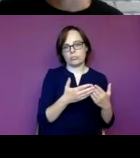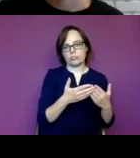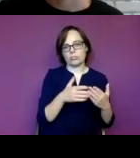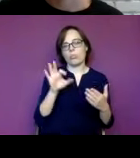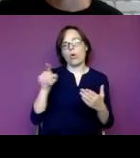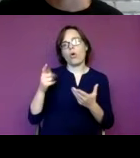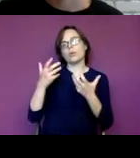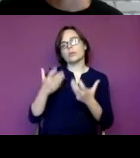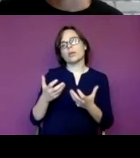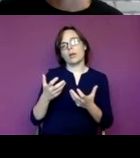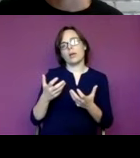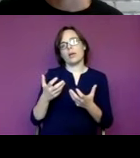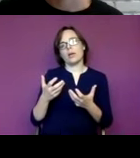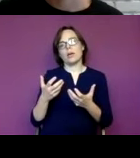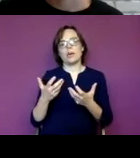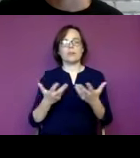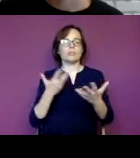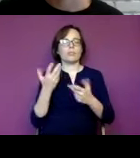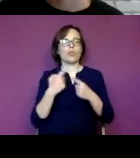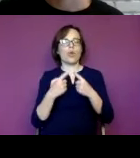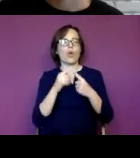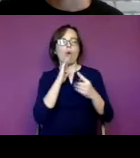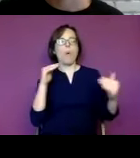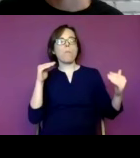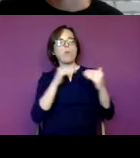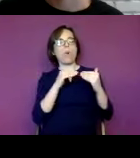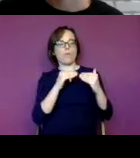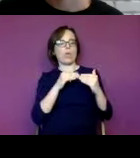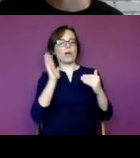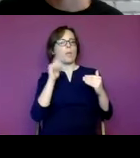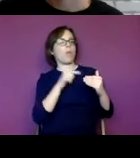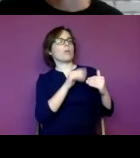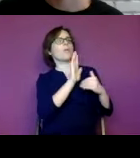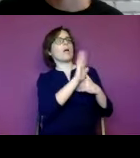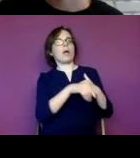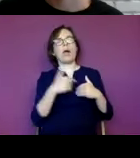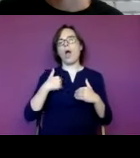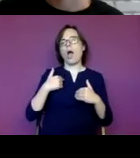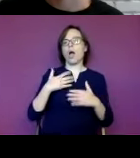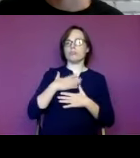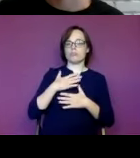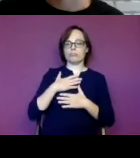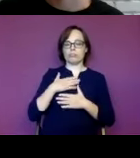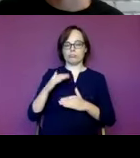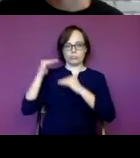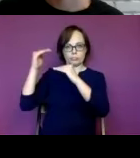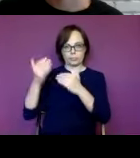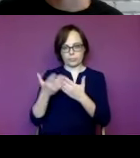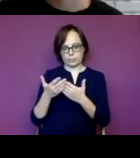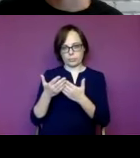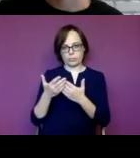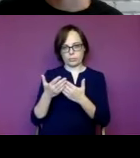no, jakiegoś elementu porównania czy antytezy tego środowiska, w którym się żyje, w którym architektura przyjmuje właśnie taką